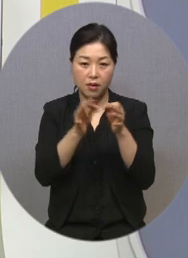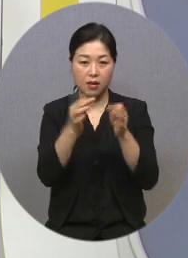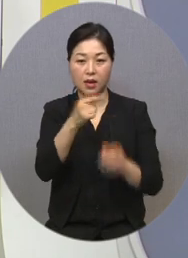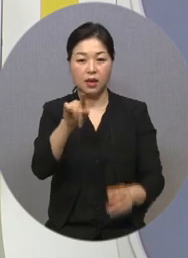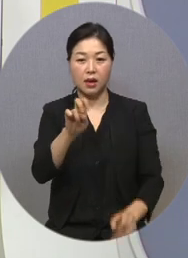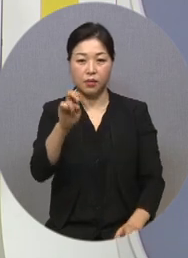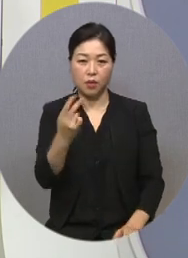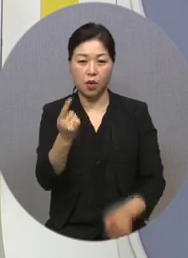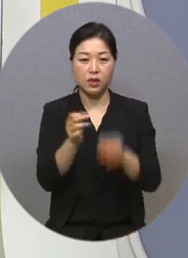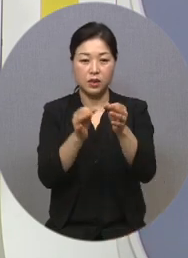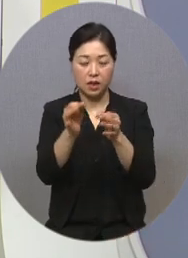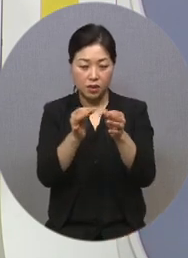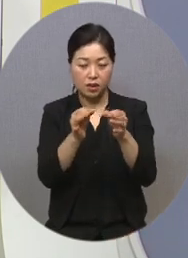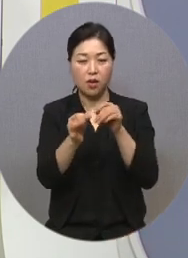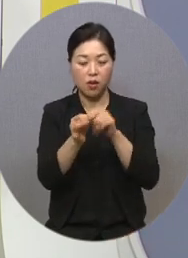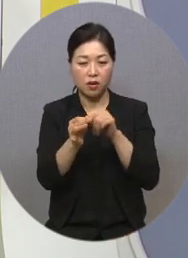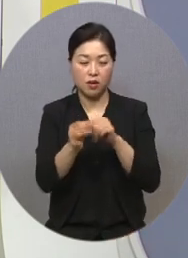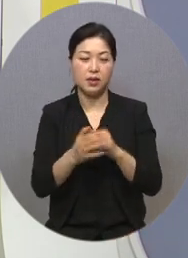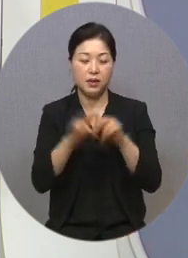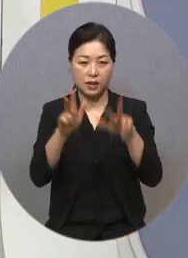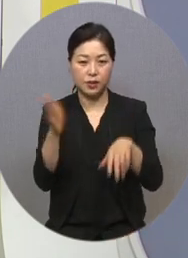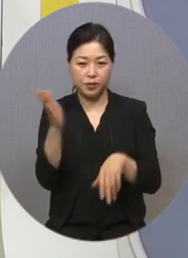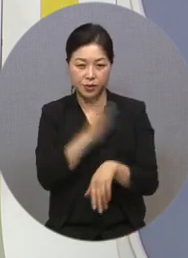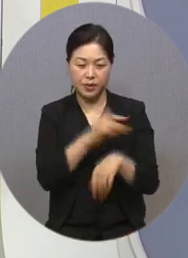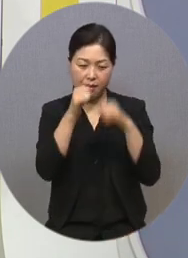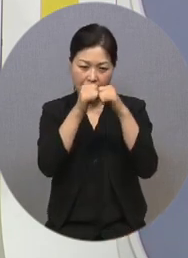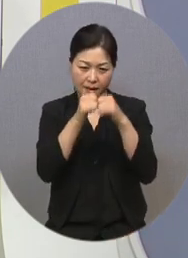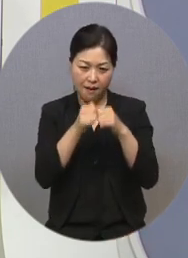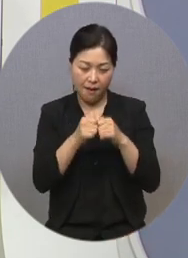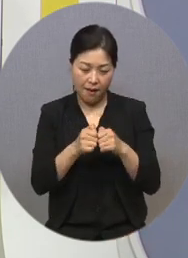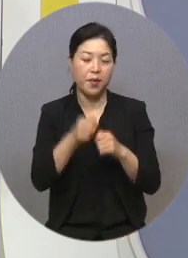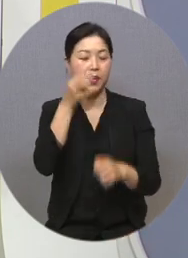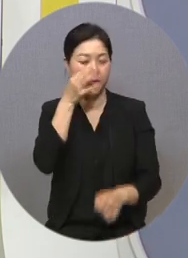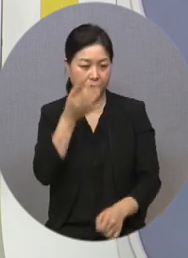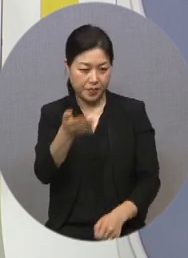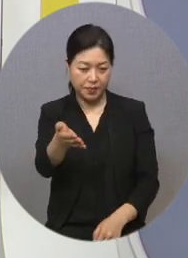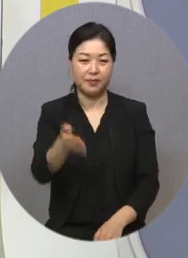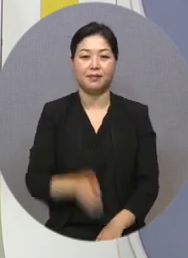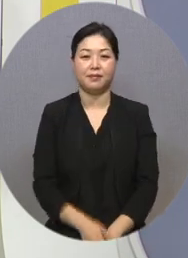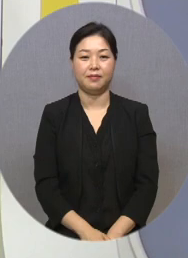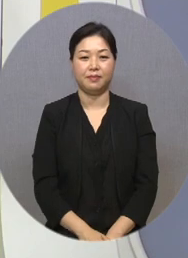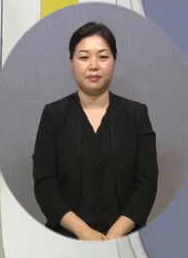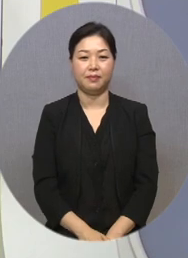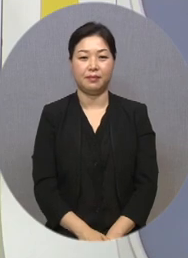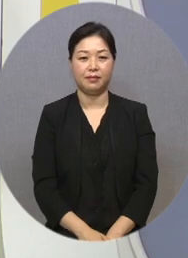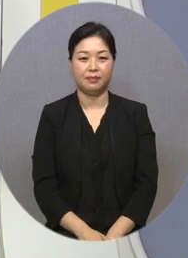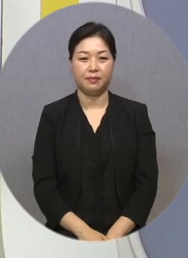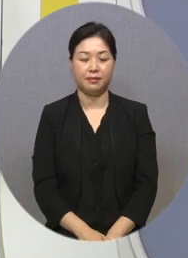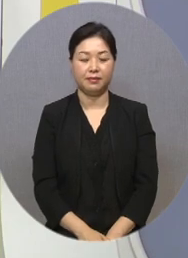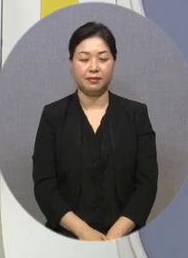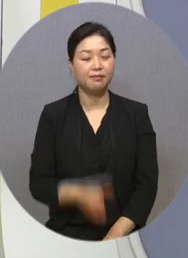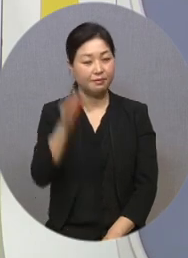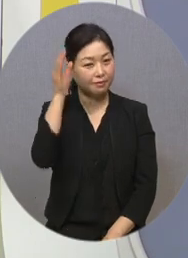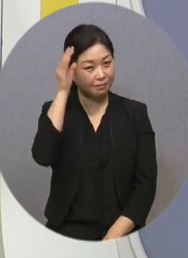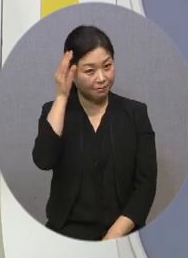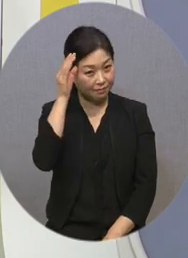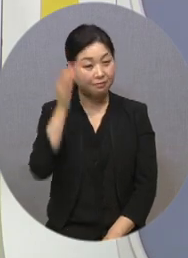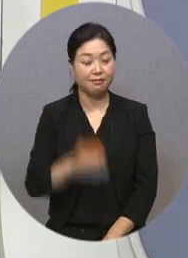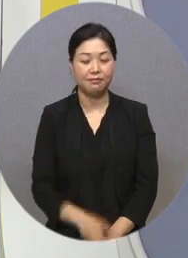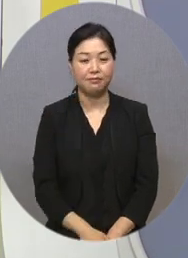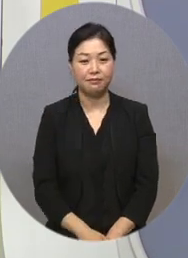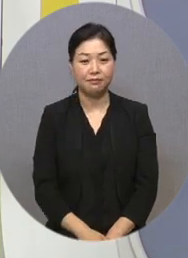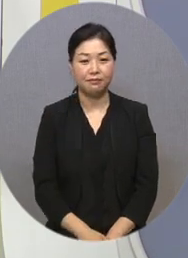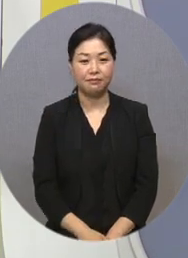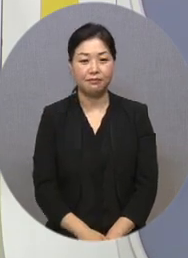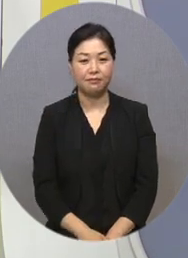그 진면목을 지금부터 낱낱이 저희가 살펴드리겠습니다. 기대해 주세요. 그러면